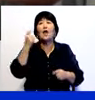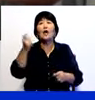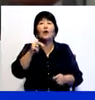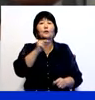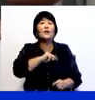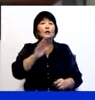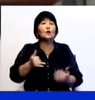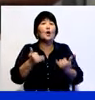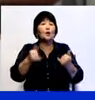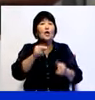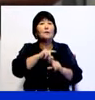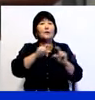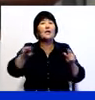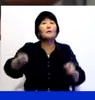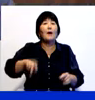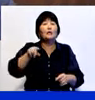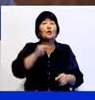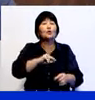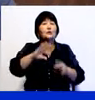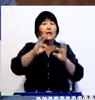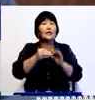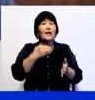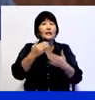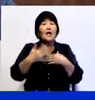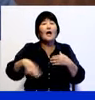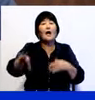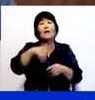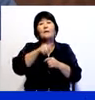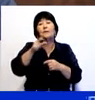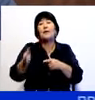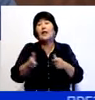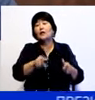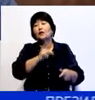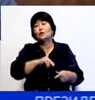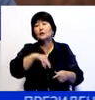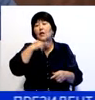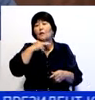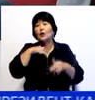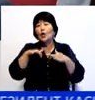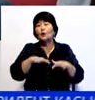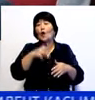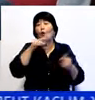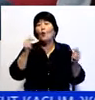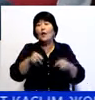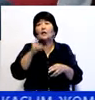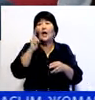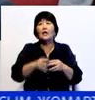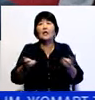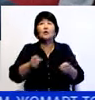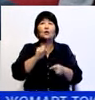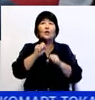қызмет көрсетуші мекеме басшыларының да жұмысы сараланды. Аймақ басшысы дайындық жұмыстарын мұқият жүргізіп, уақытылы